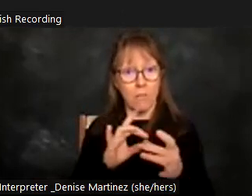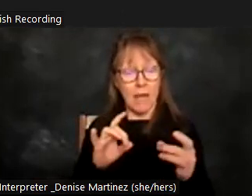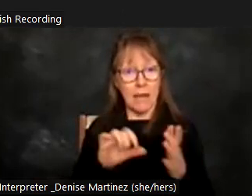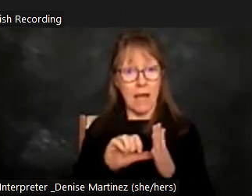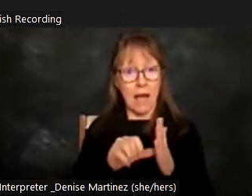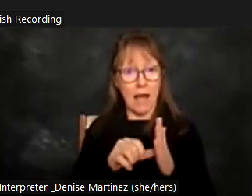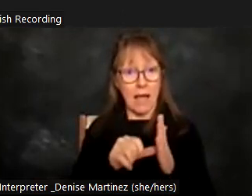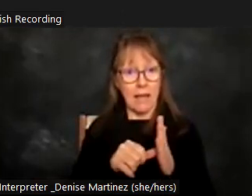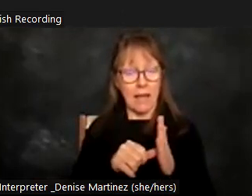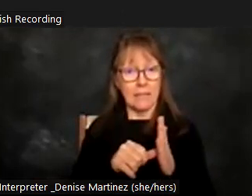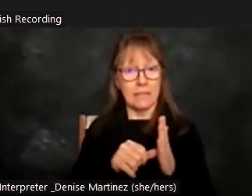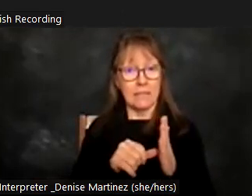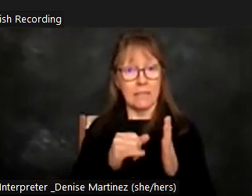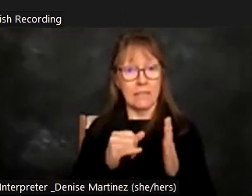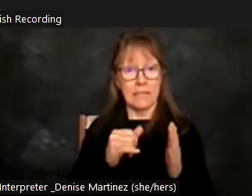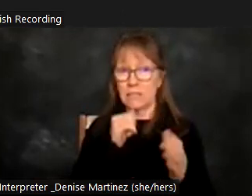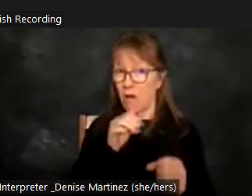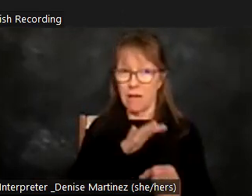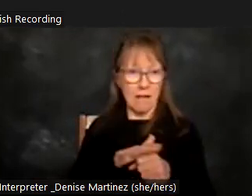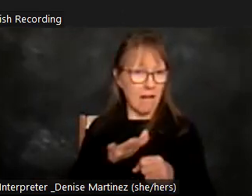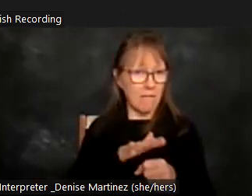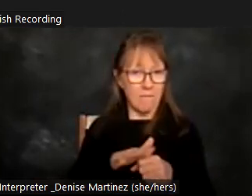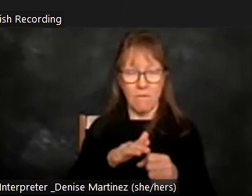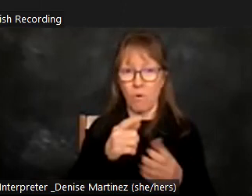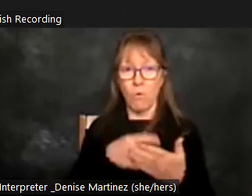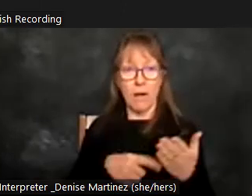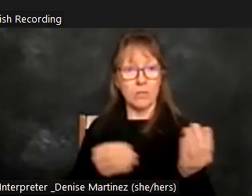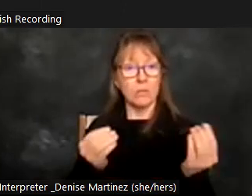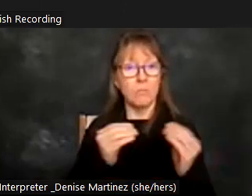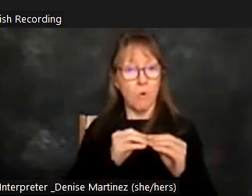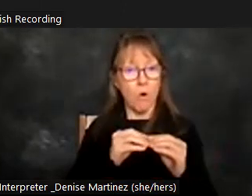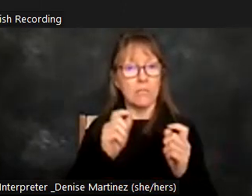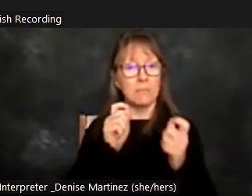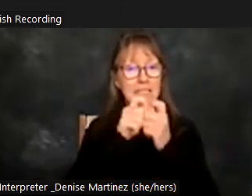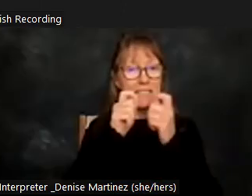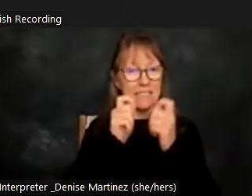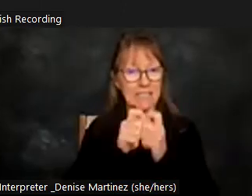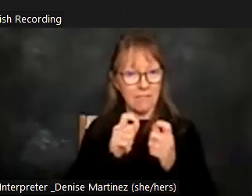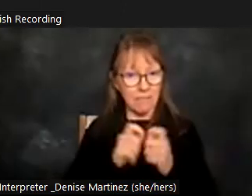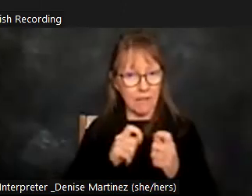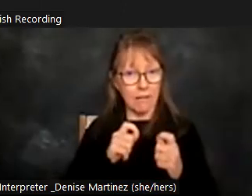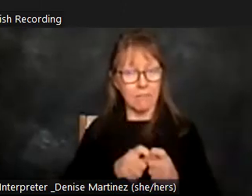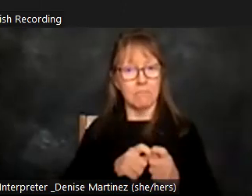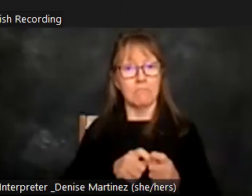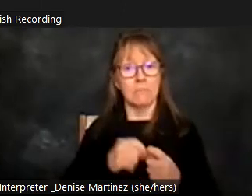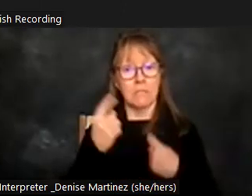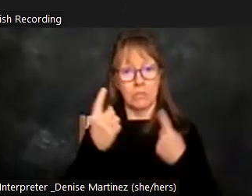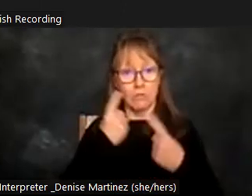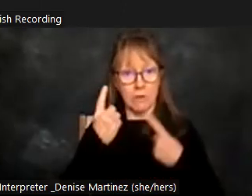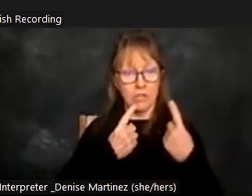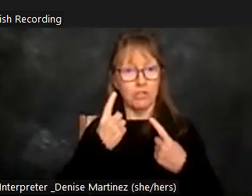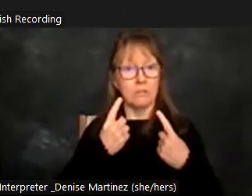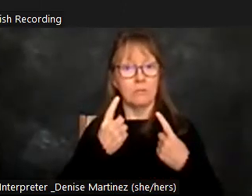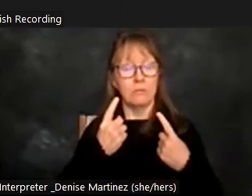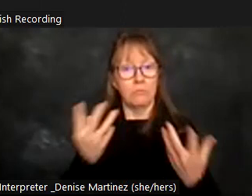What soulignez are the more specific ways that they et could be considered, qui je capable especially spécifiquement as considérer